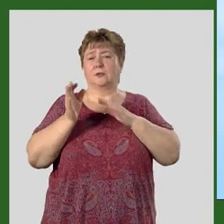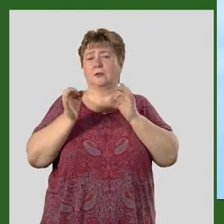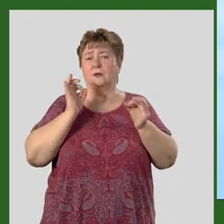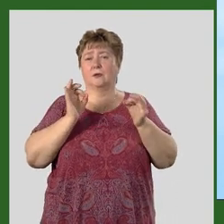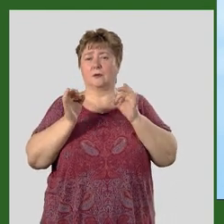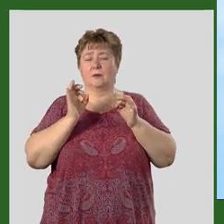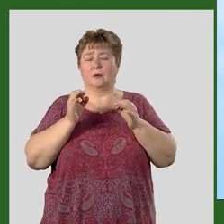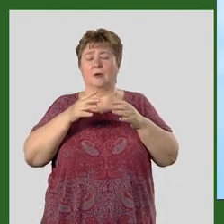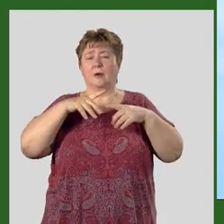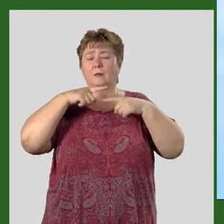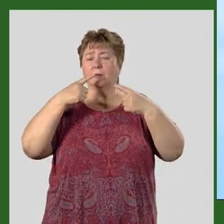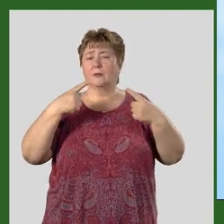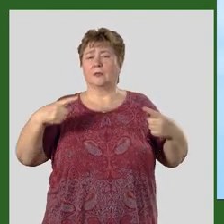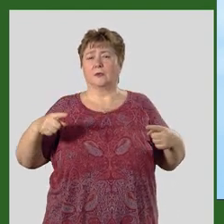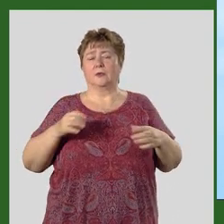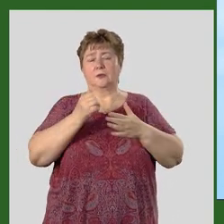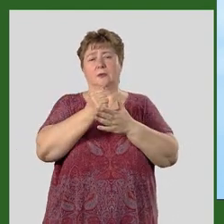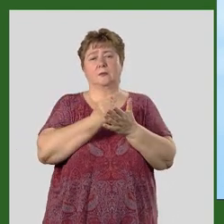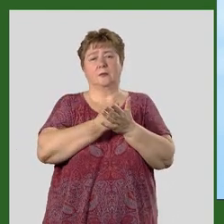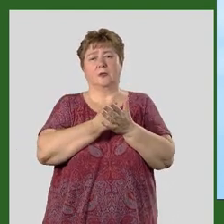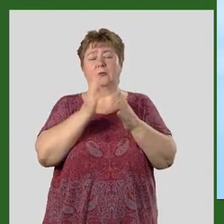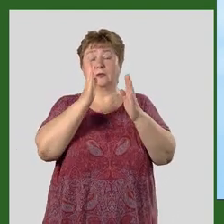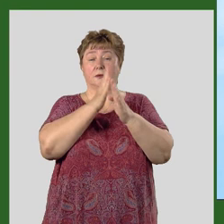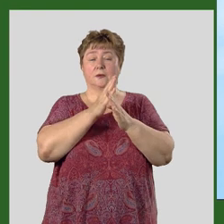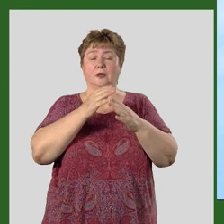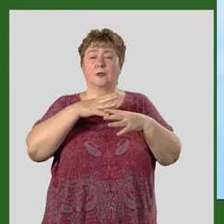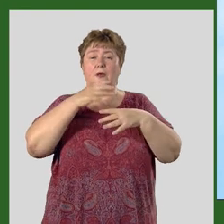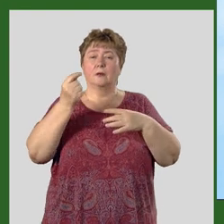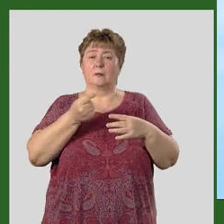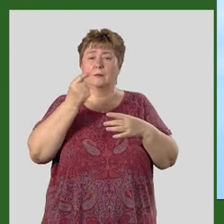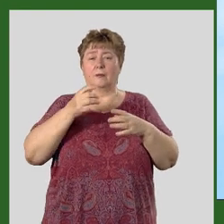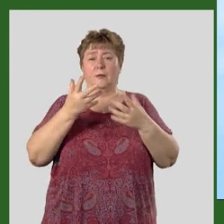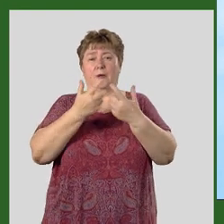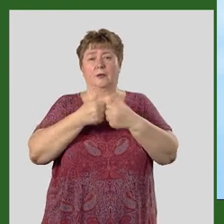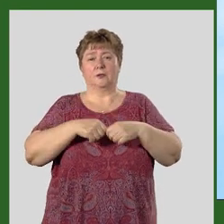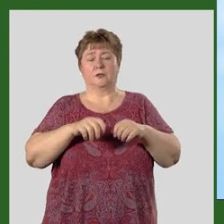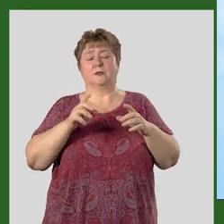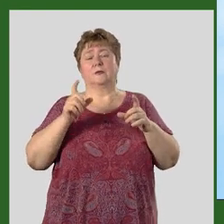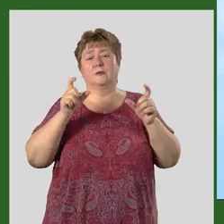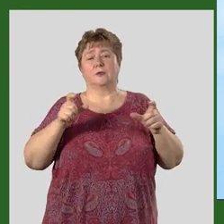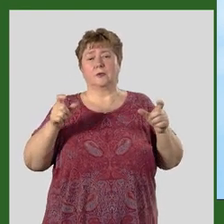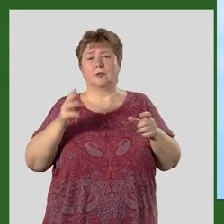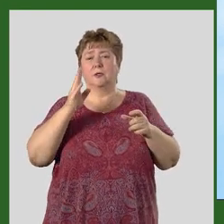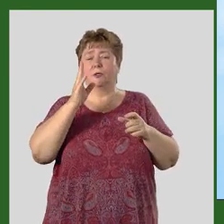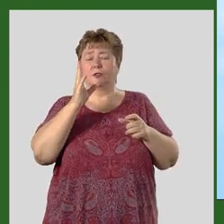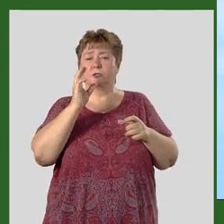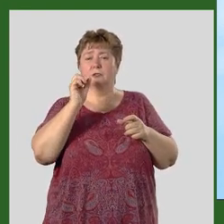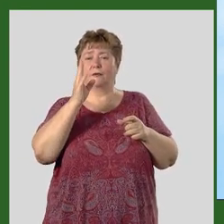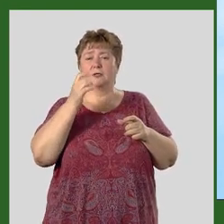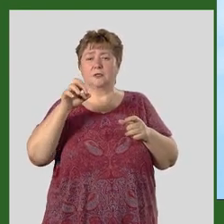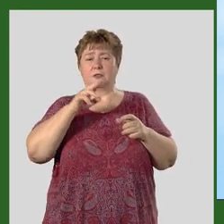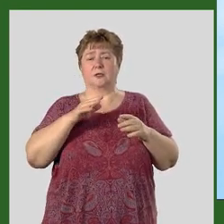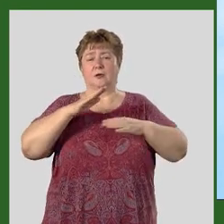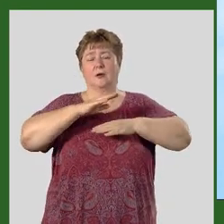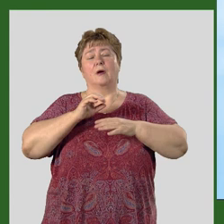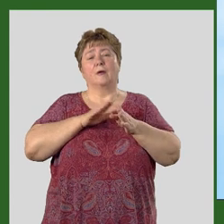стабильности, многообразию природных ресурсов и небольшой численности населения. Швеция по